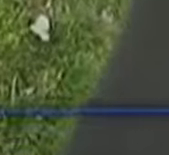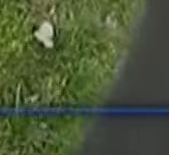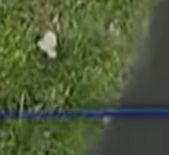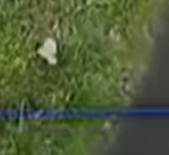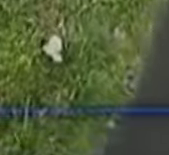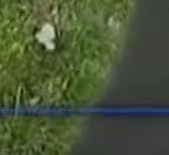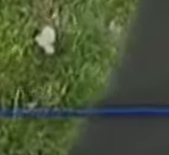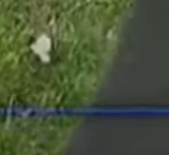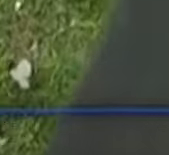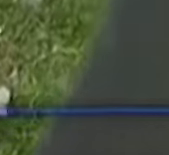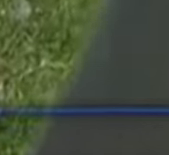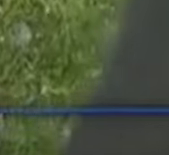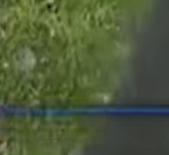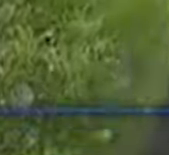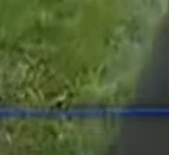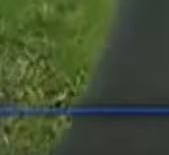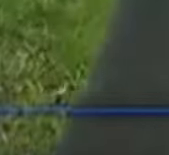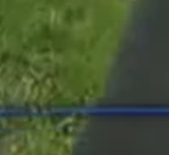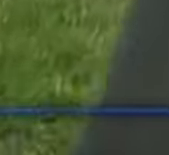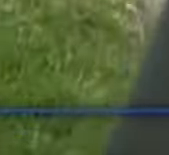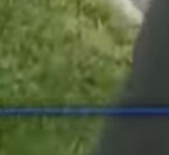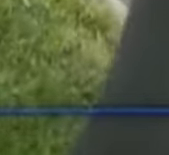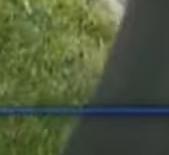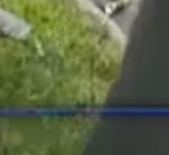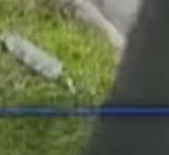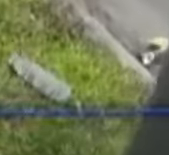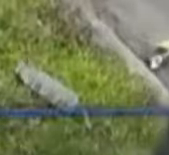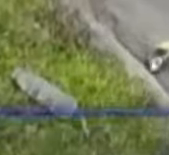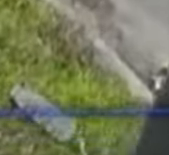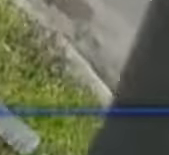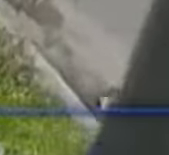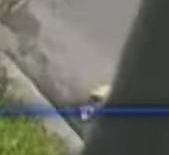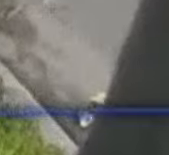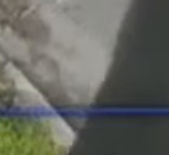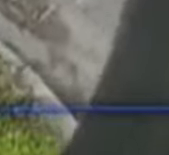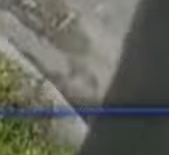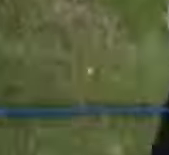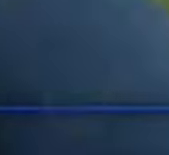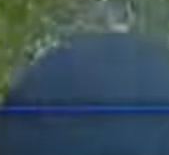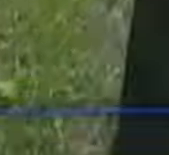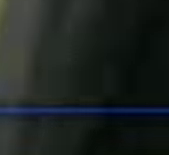beses pinaputukan ng baril ang isang motoristang Hindi raw